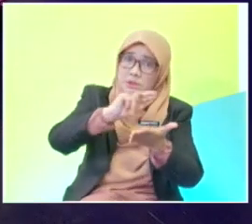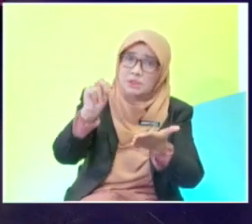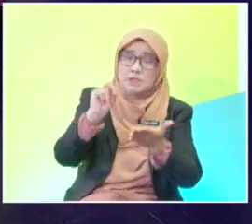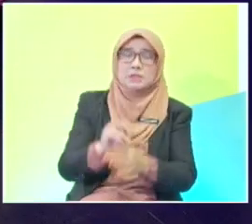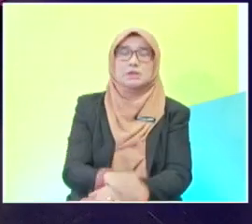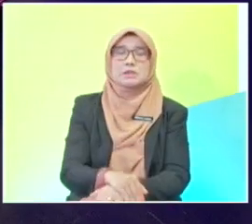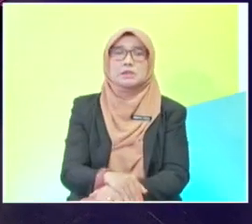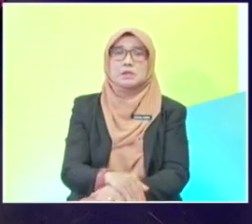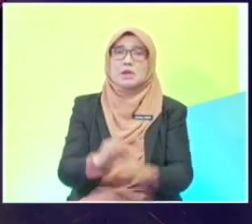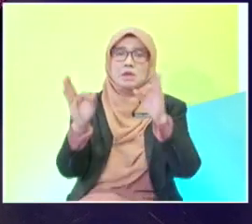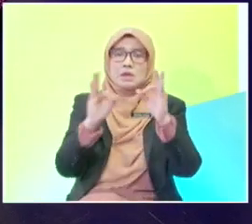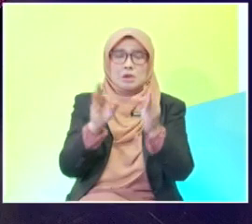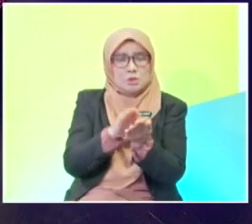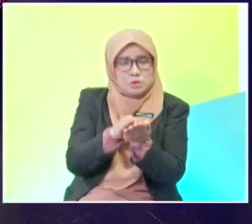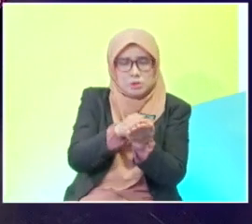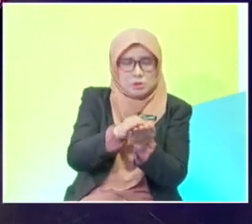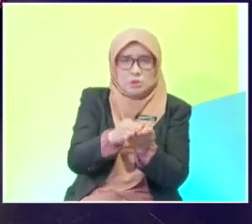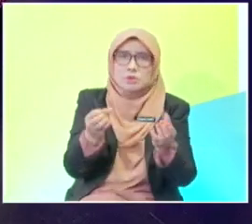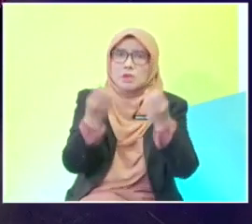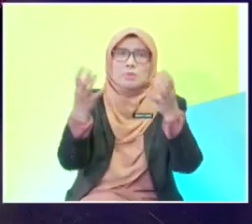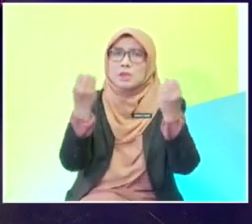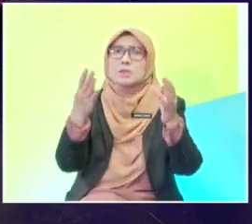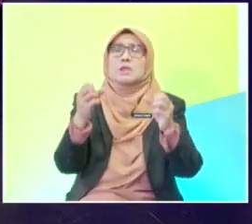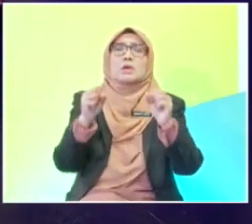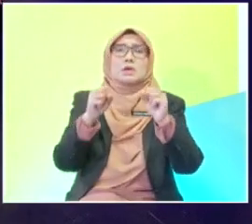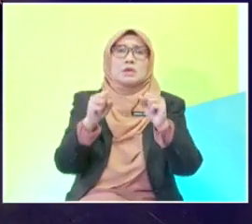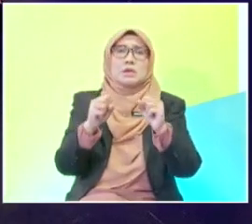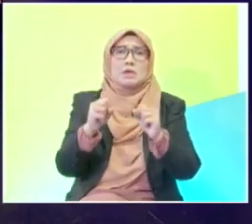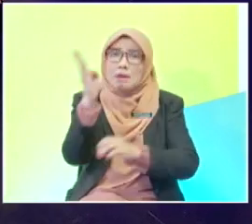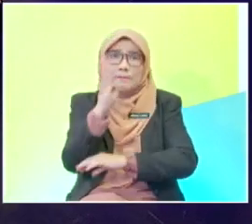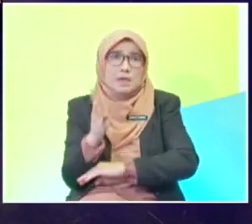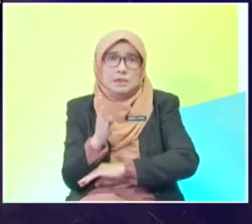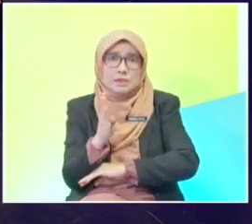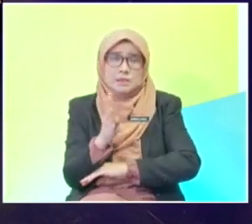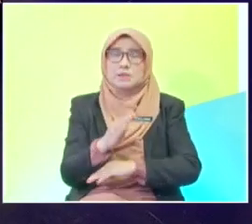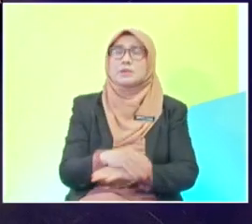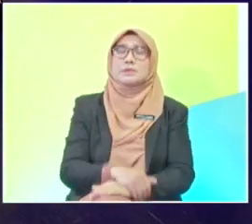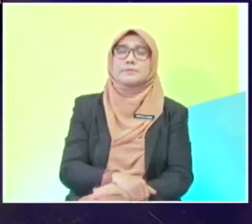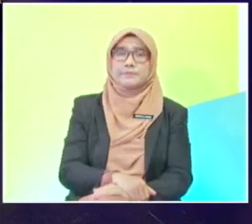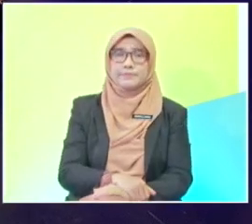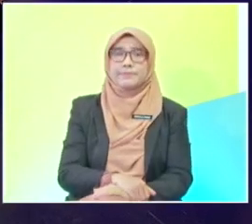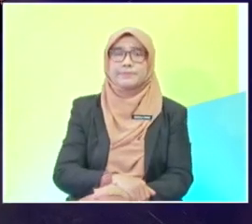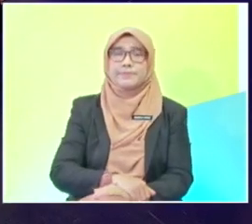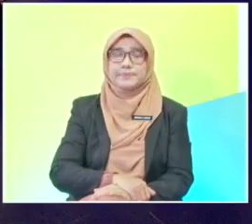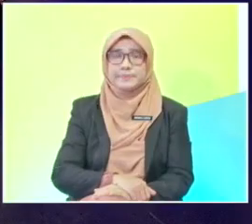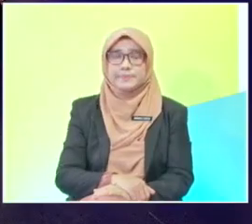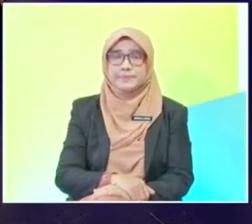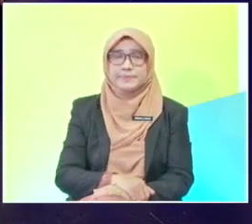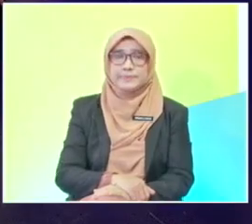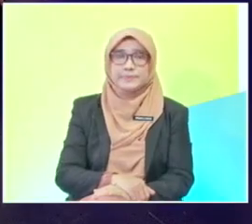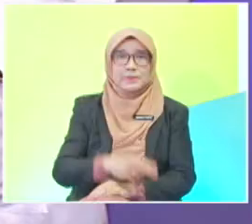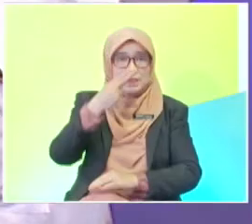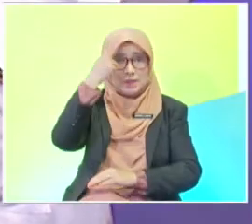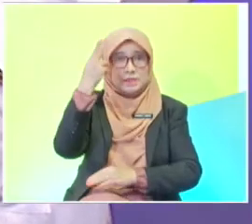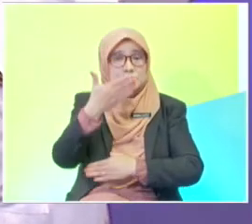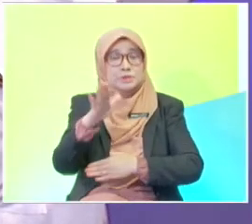Betul. Maknanya banyak antara penyakit berjangkit ni boleh dielakkan. Ya, dengan cara menjaga kebersihan. Okey, Hanif dah